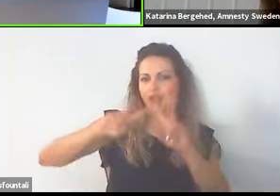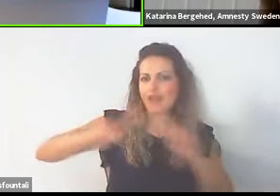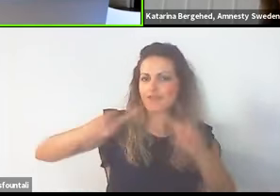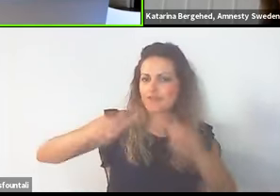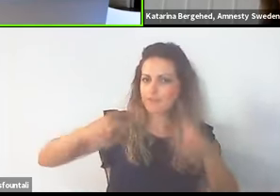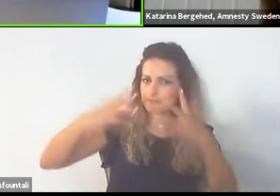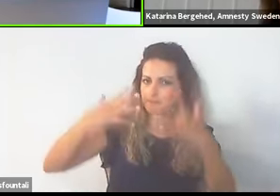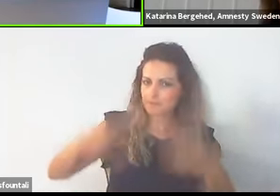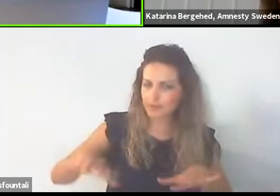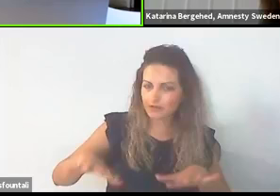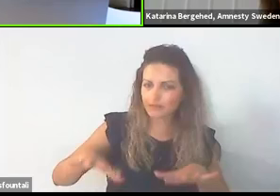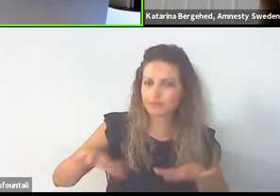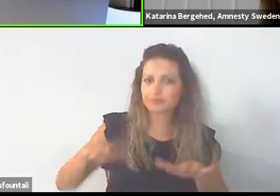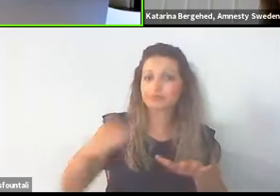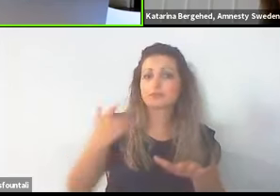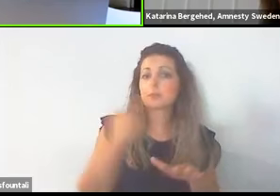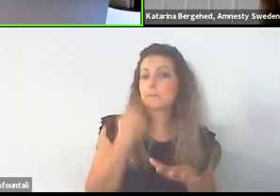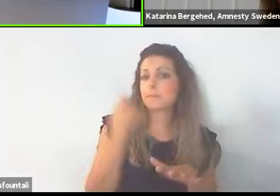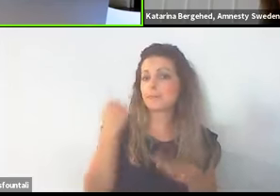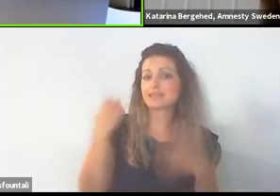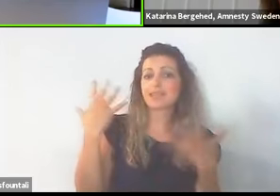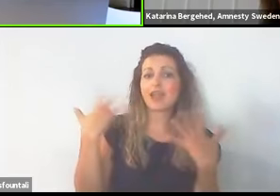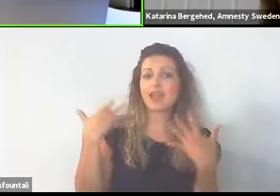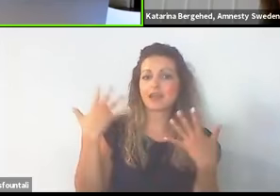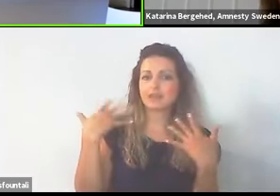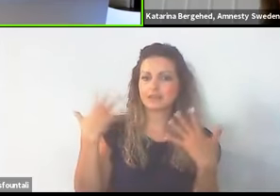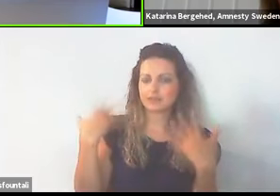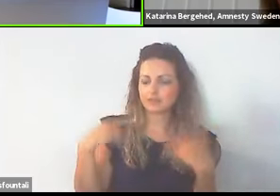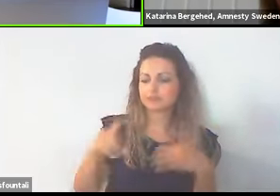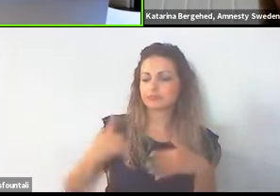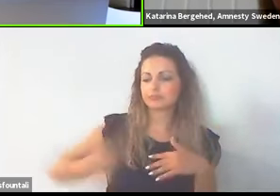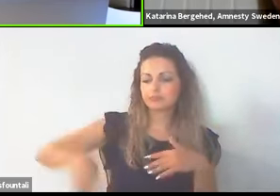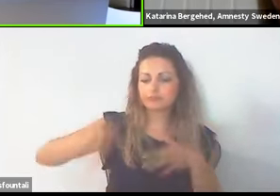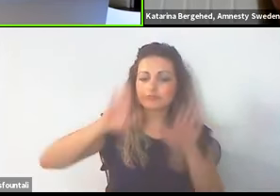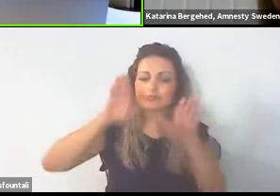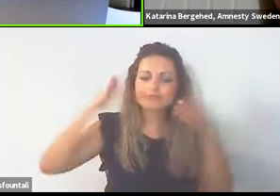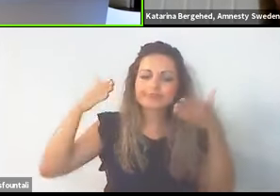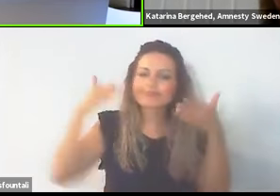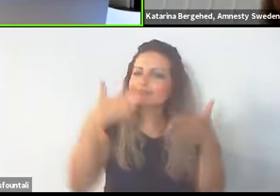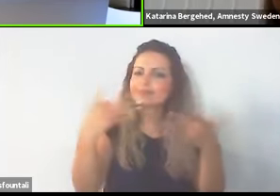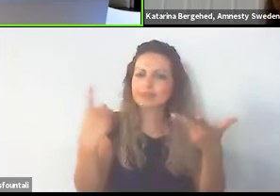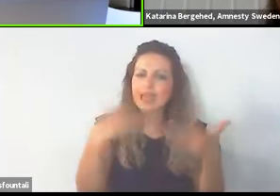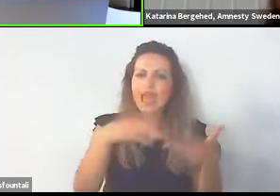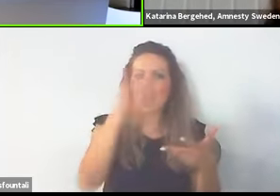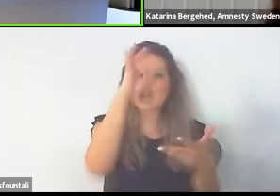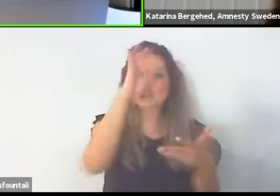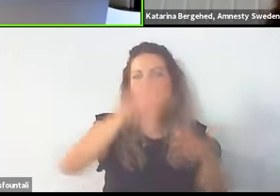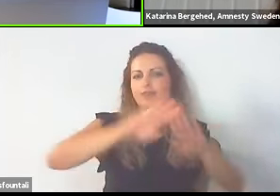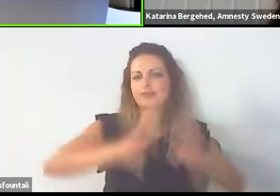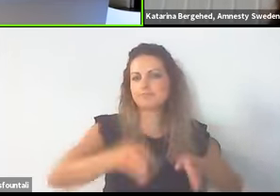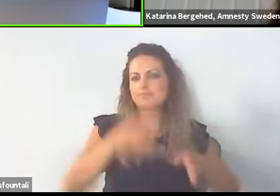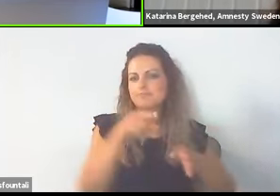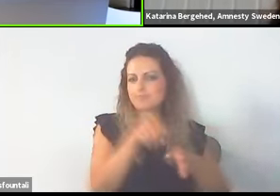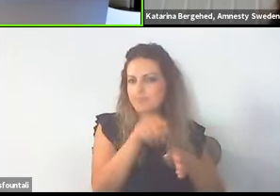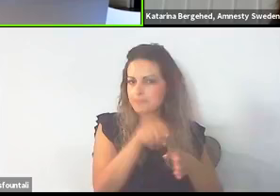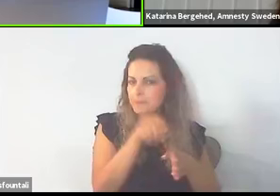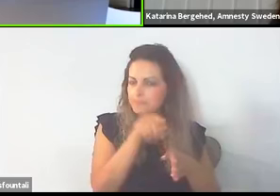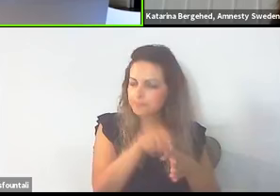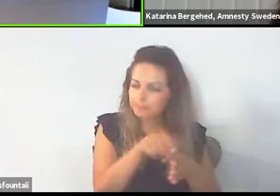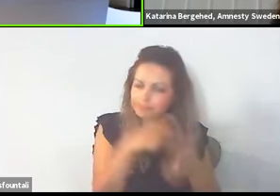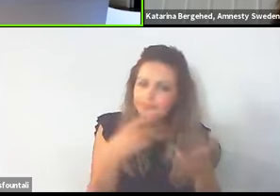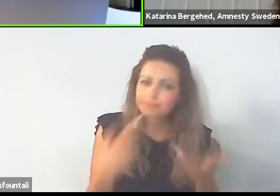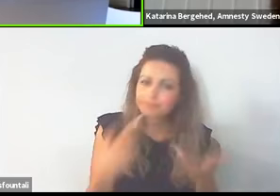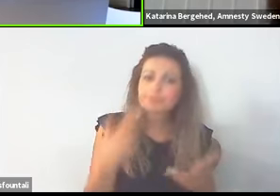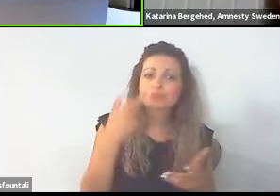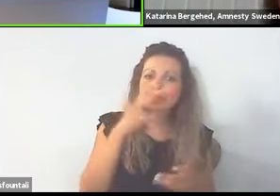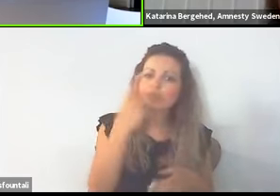περασμένη άνοιξη, εστιάζουμε πλέον στην αστυνομία. Και συγκεκριμένα εστιάζουμε στα σοβαρά ελλείμματα